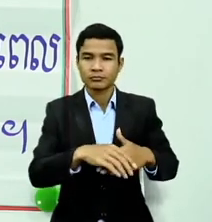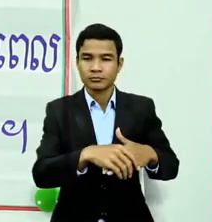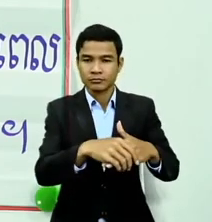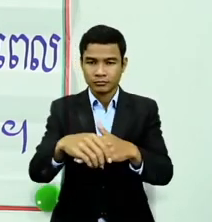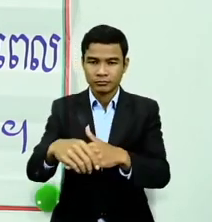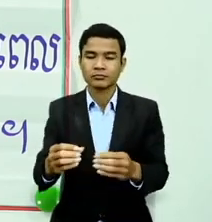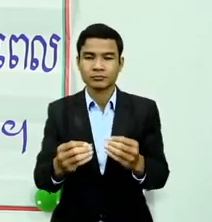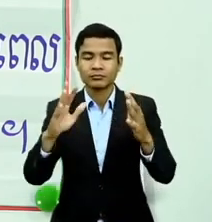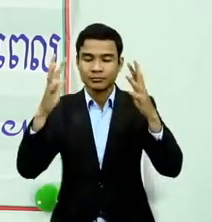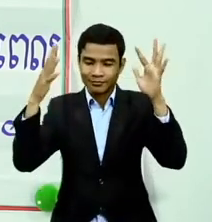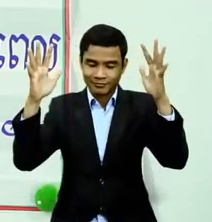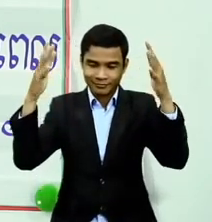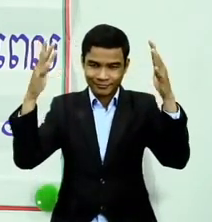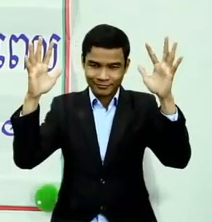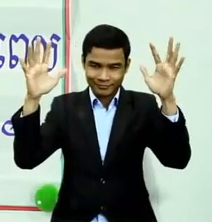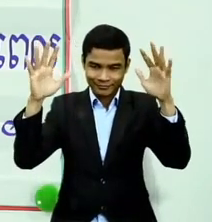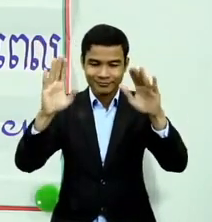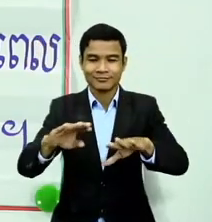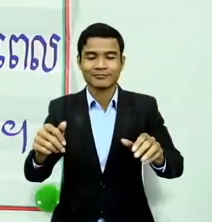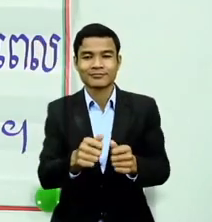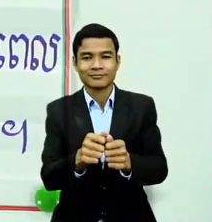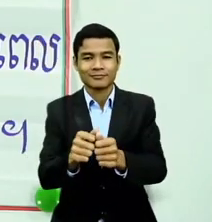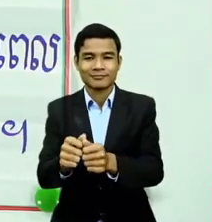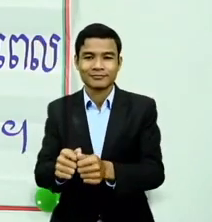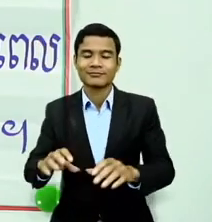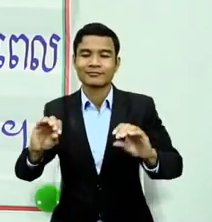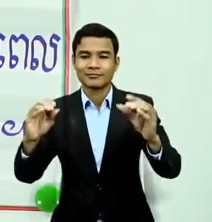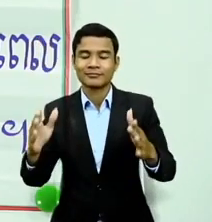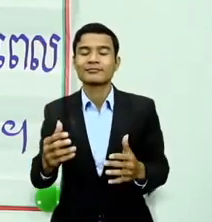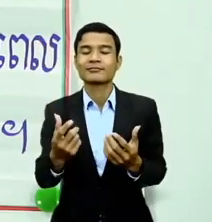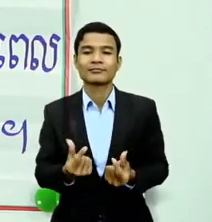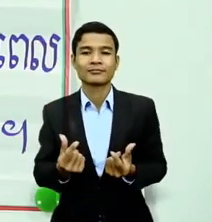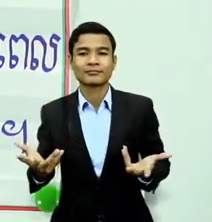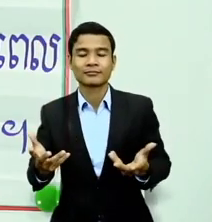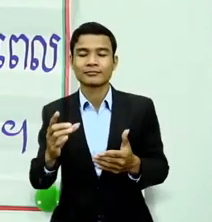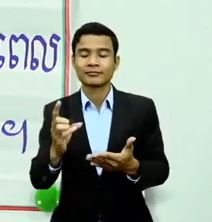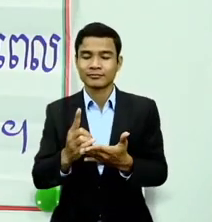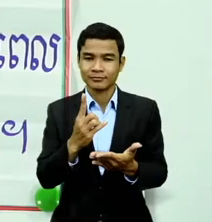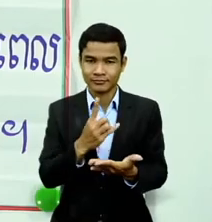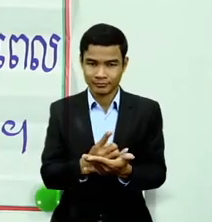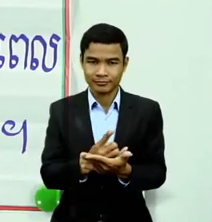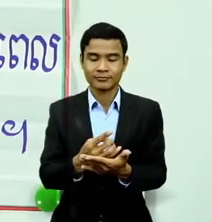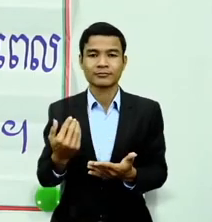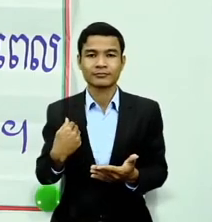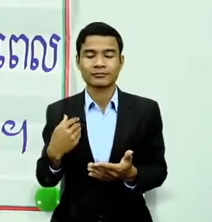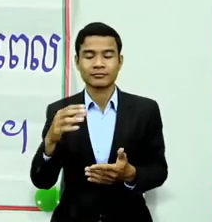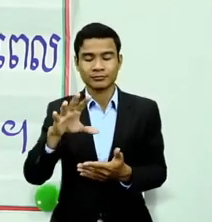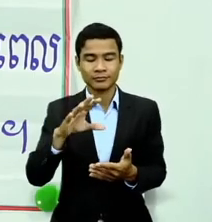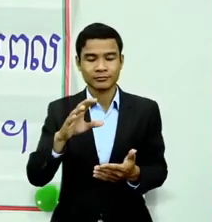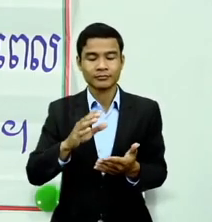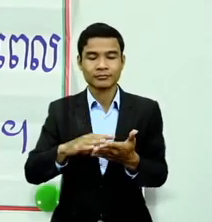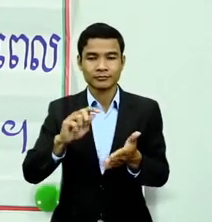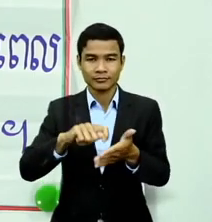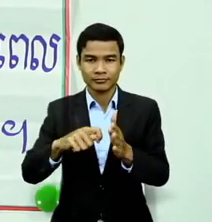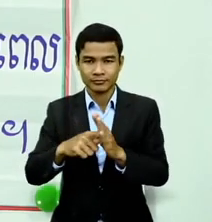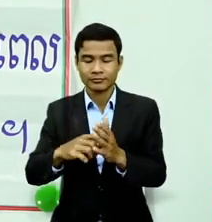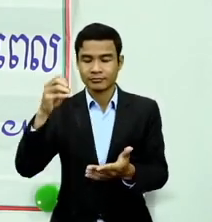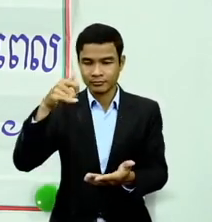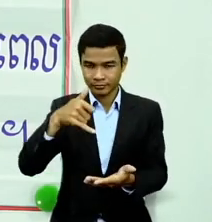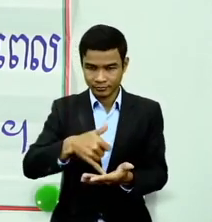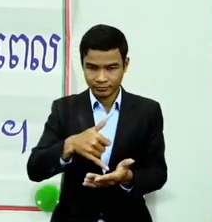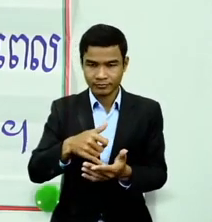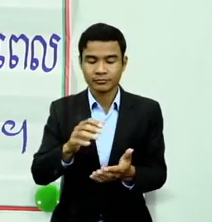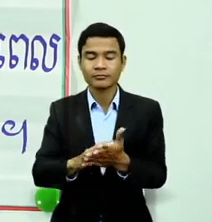Chà, tiện đại học Osato, chào mừng nhạc rù. Được chứ nế, mê riêng đọc bà dưỡng. Chà, đại dưỡng khlâm xa mê riêng đọc bà dưỡng ngày nế